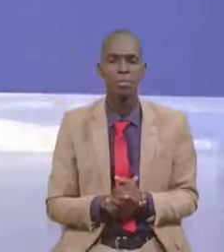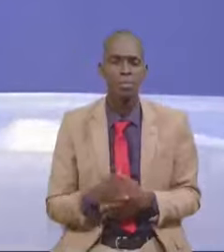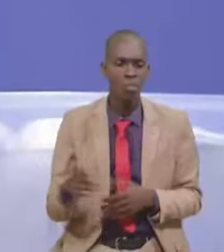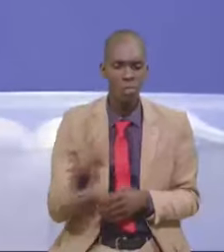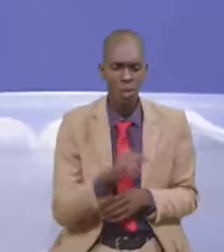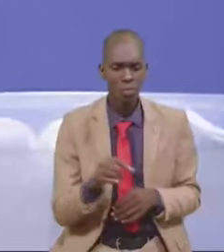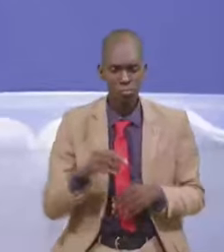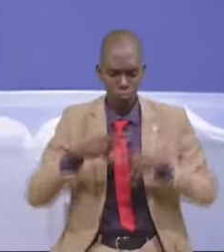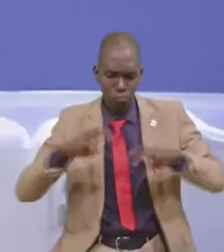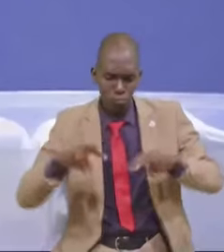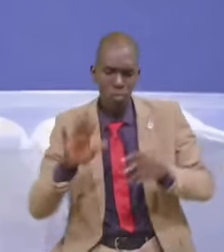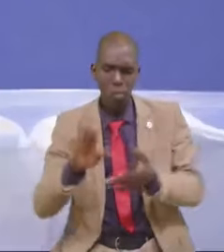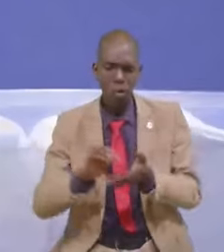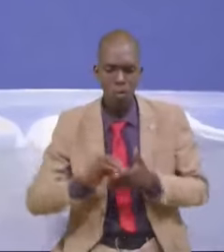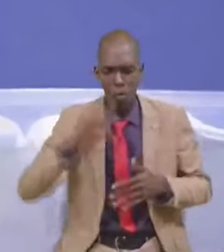philosophie.